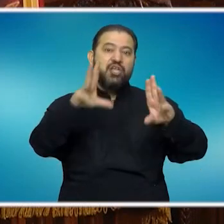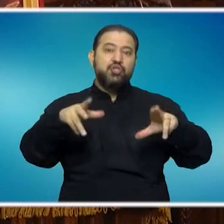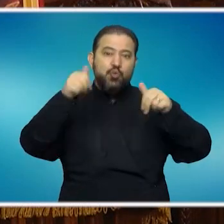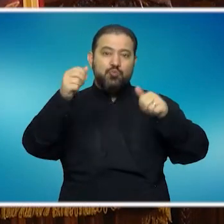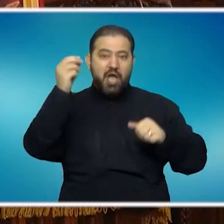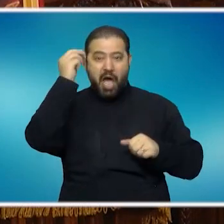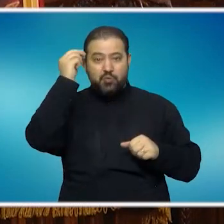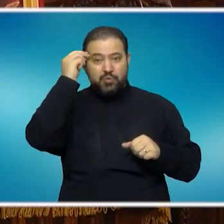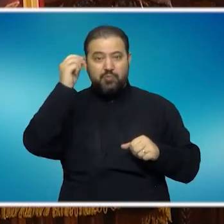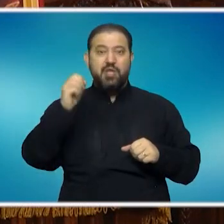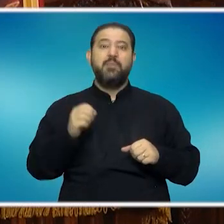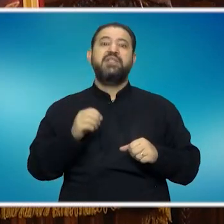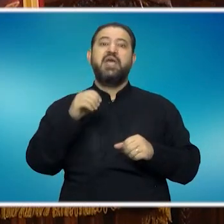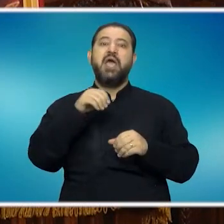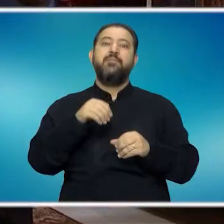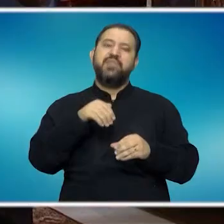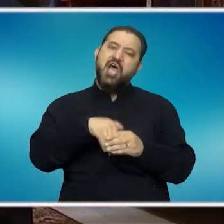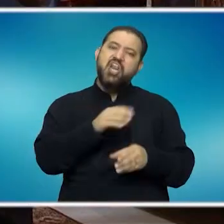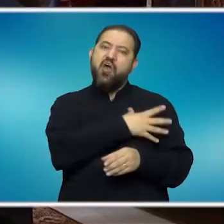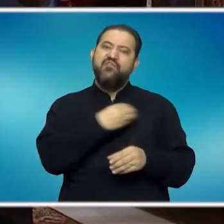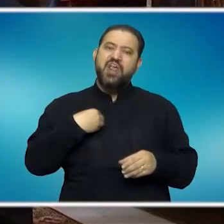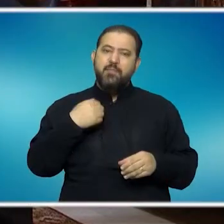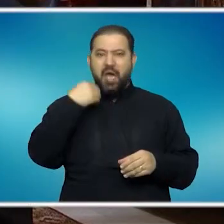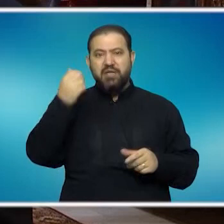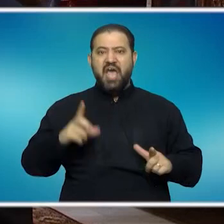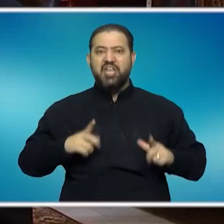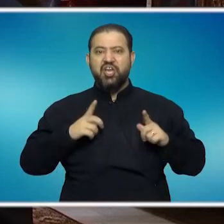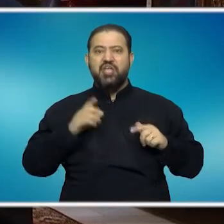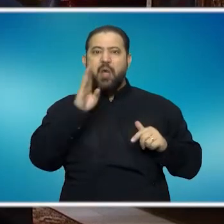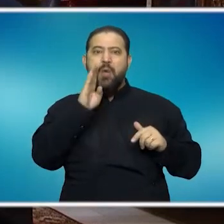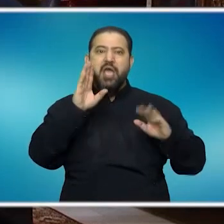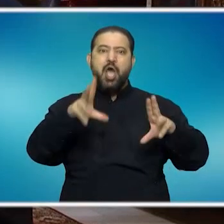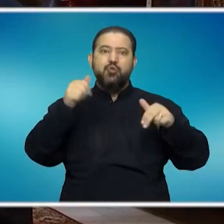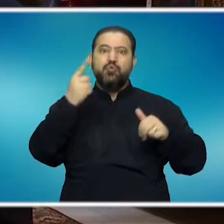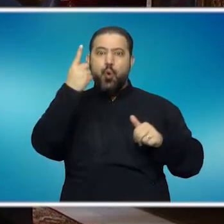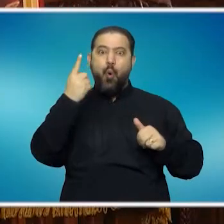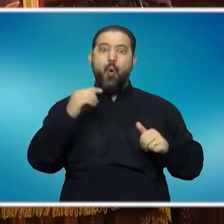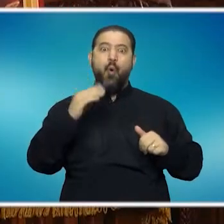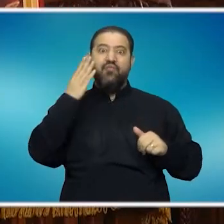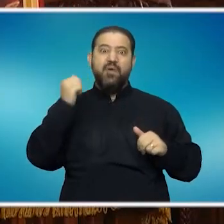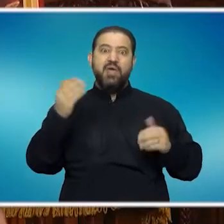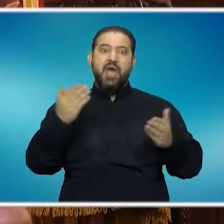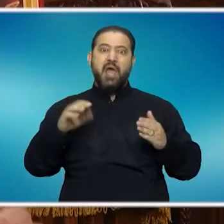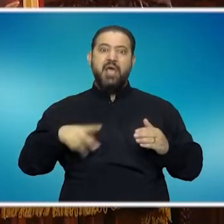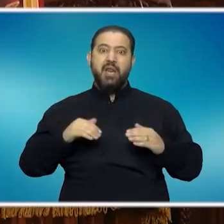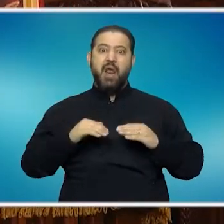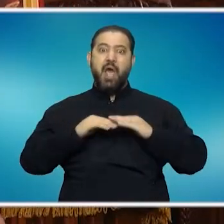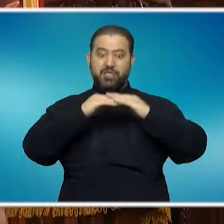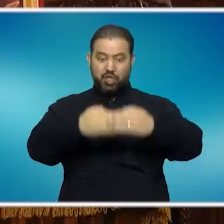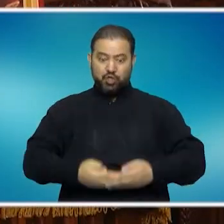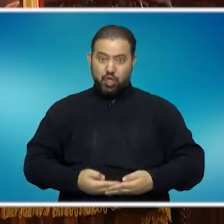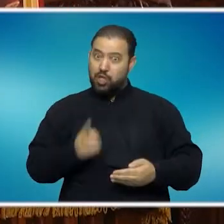Aducându-ne aminte că în vremea în care a trăit Maica Domnului, o femeie care rămânea însărcinată și nu avea